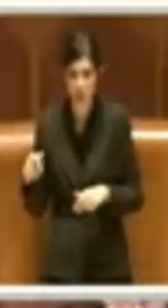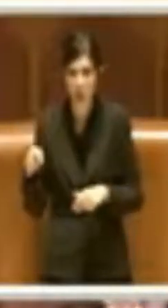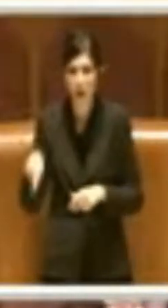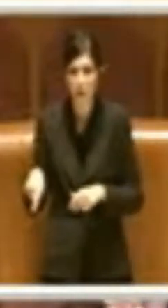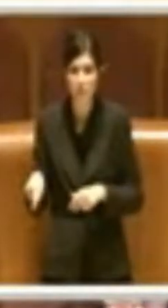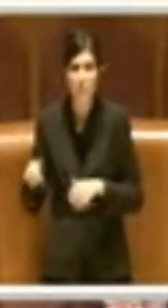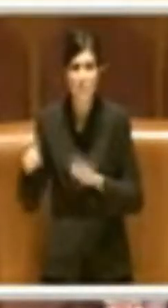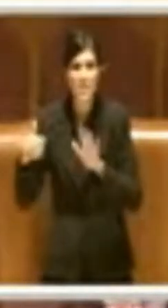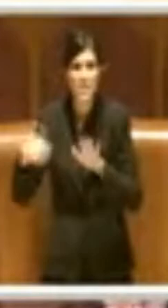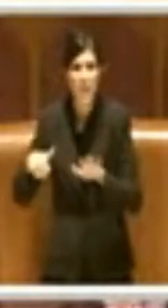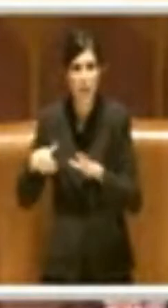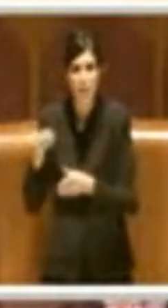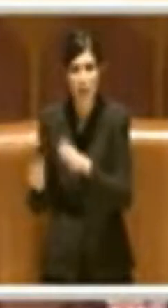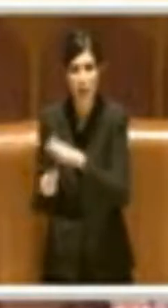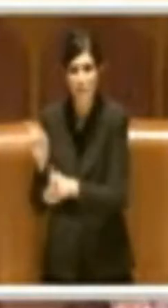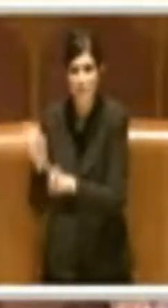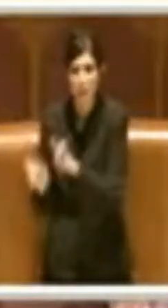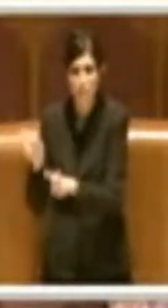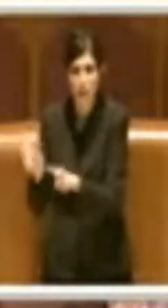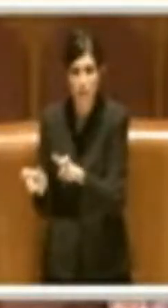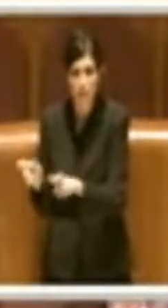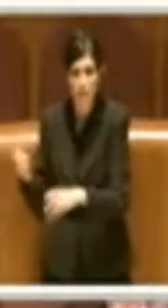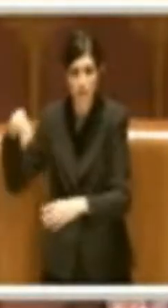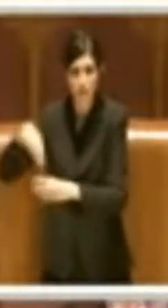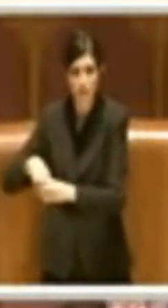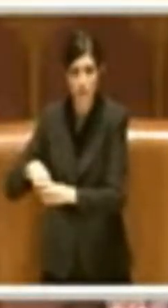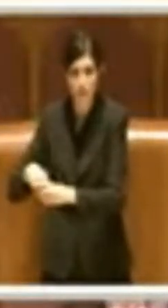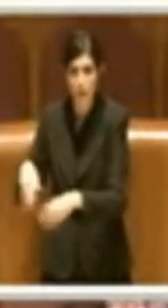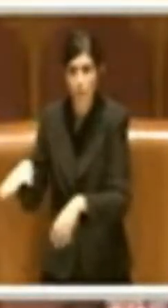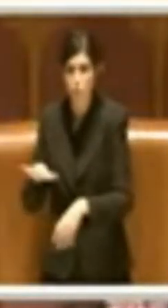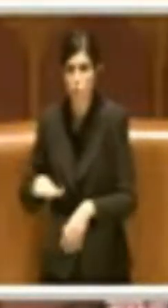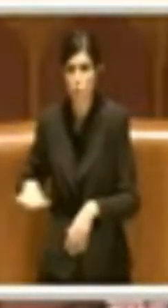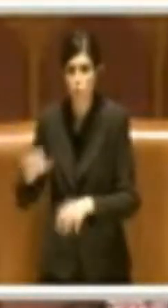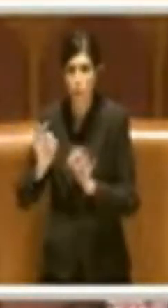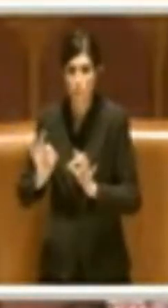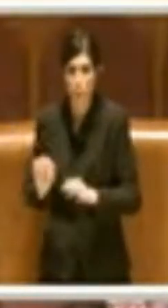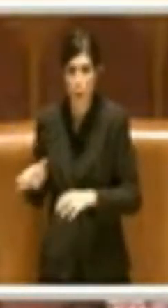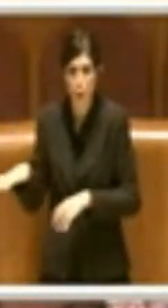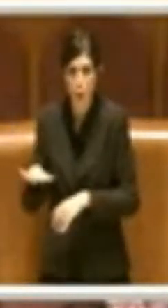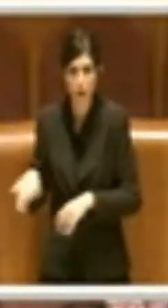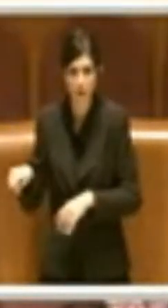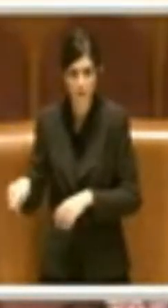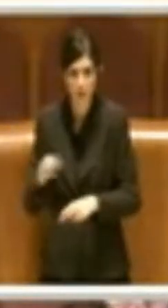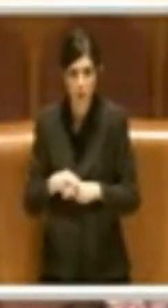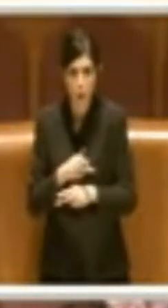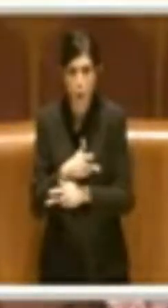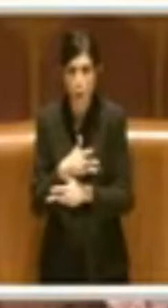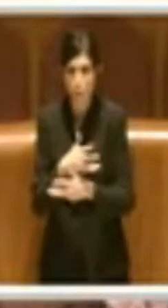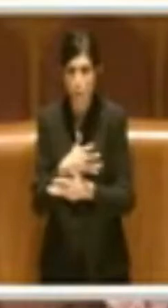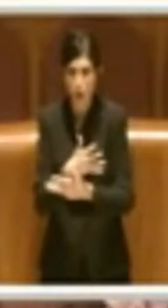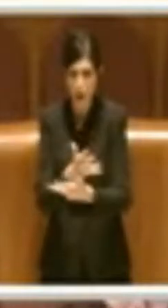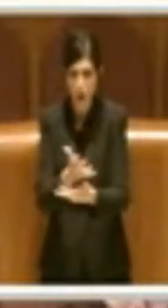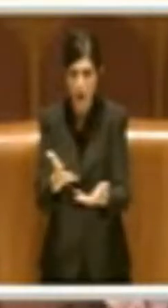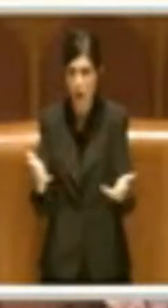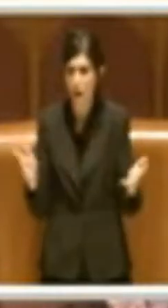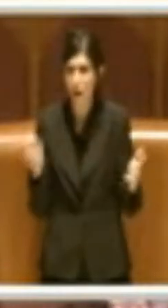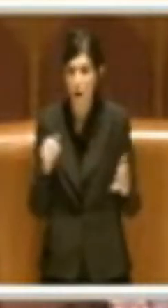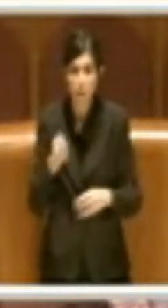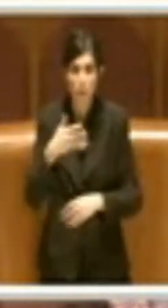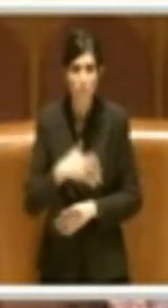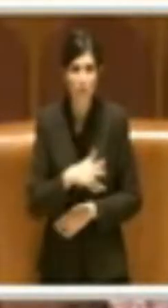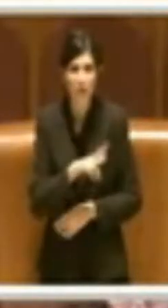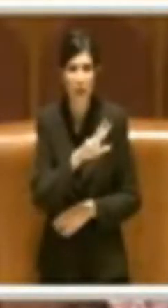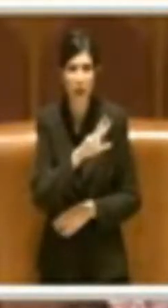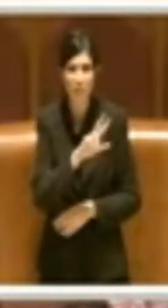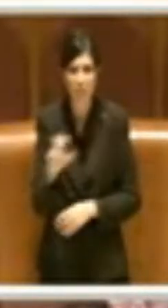unità, numero più numero meno, che Roma Capitale ha una estensione territoriale enorme di quasi 1.300